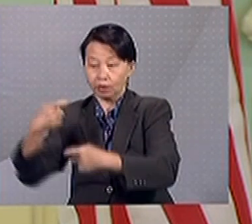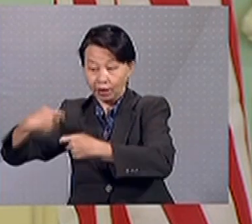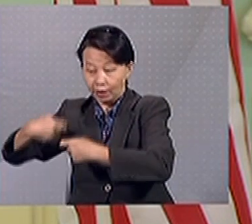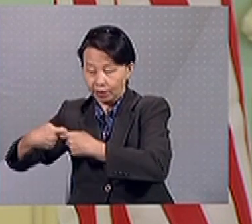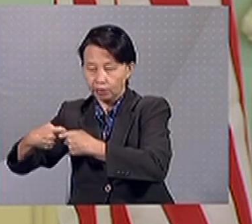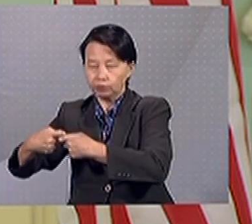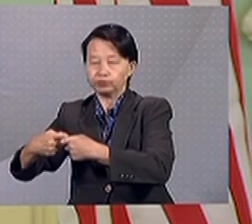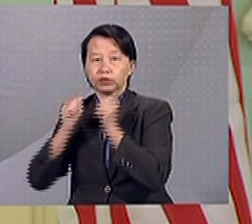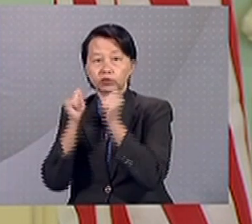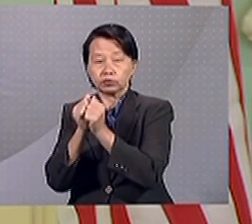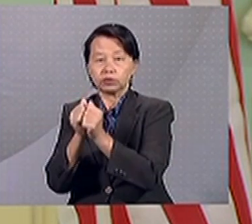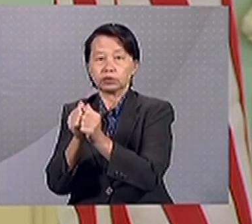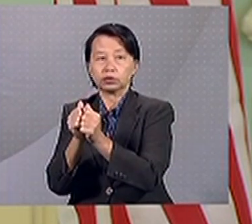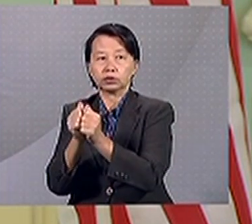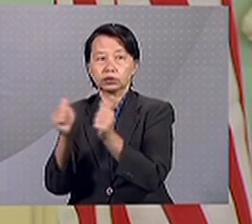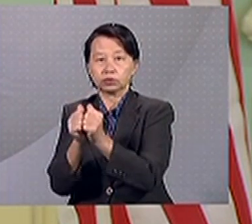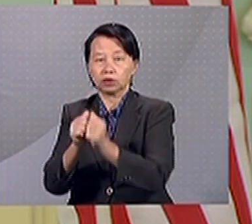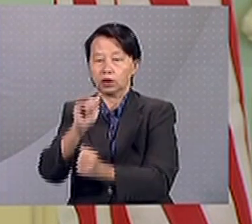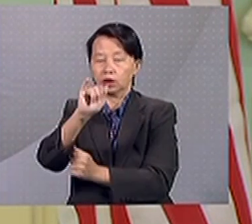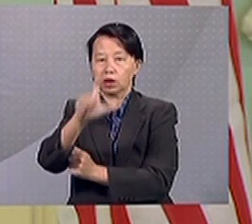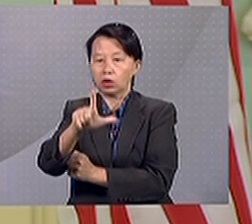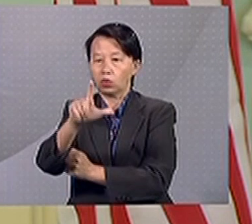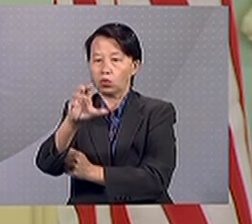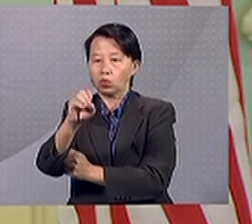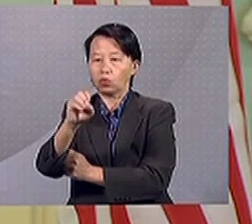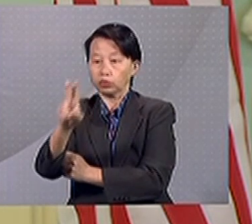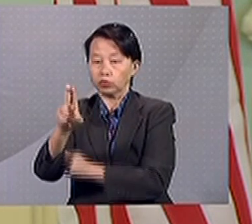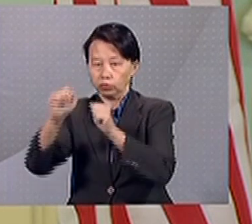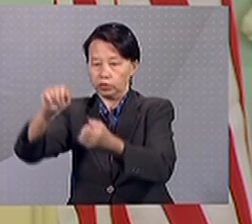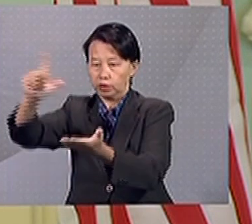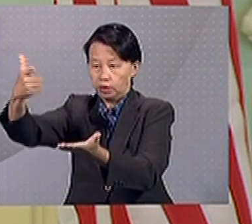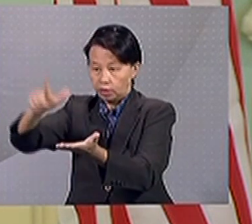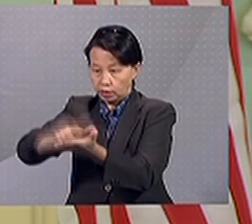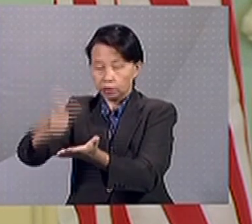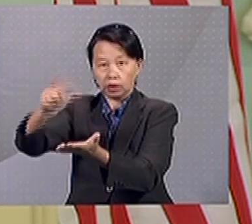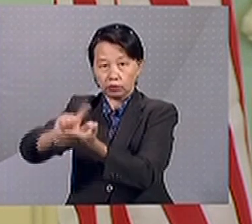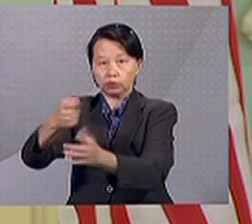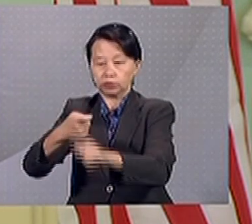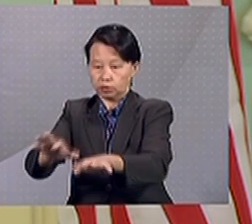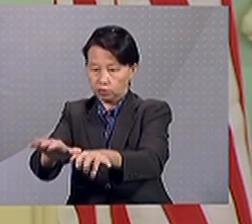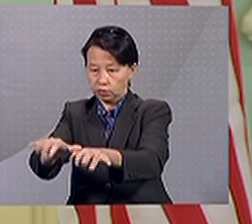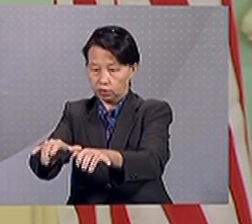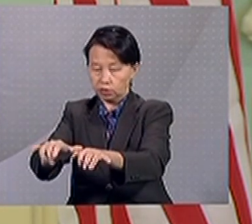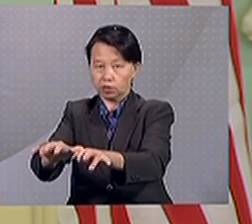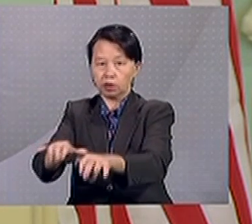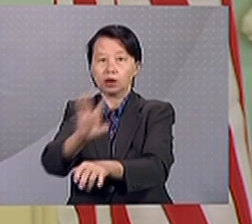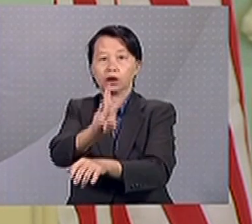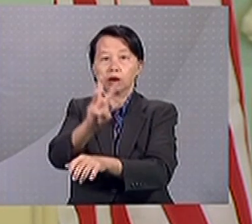bersama-sama dengan LOU itu melalui boleh dimuat turun daripada laman